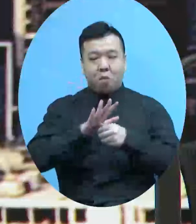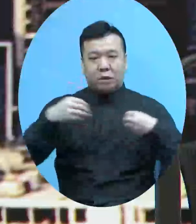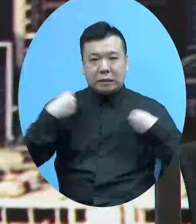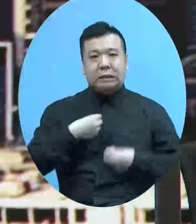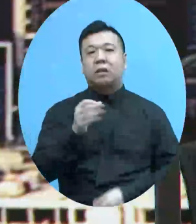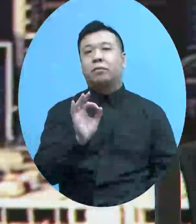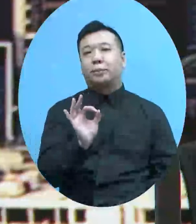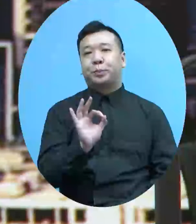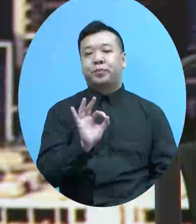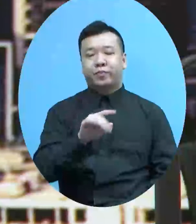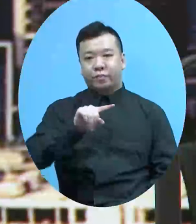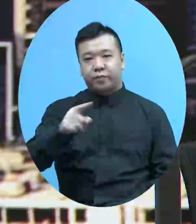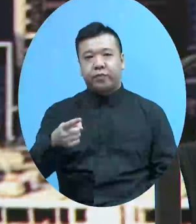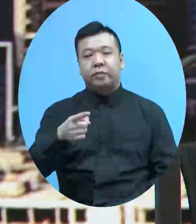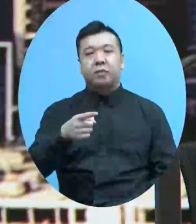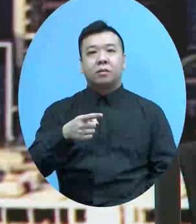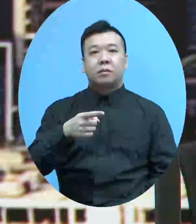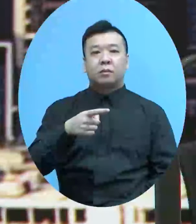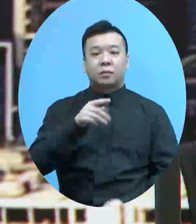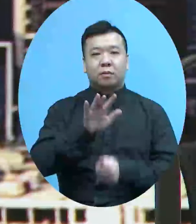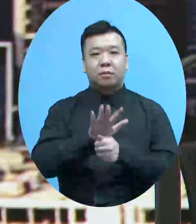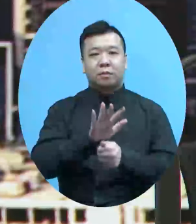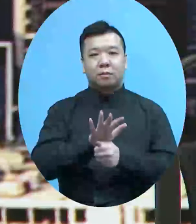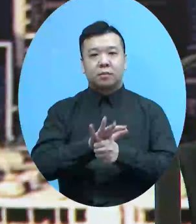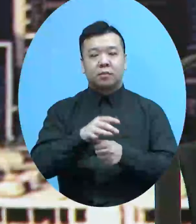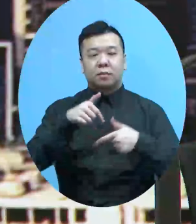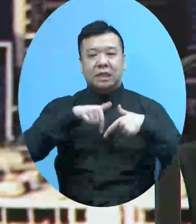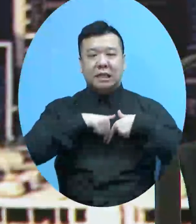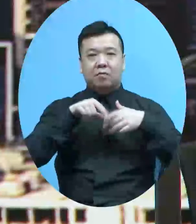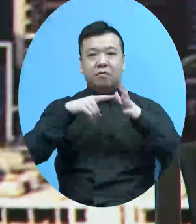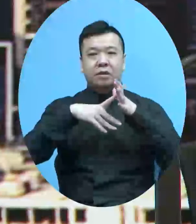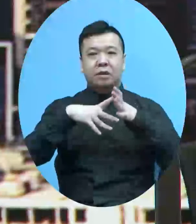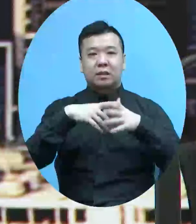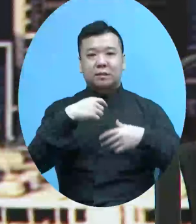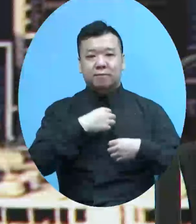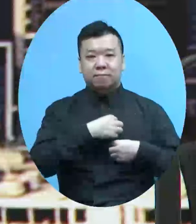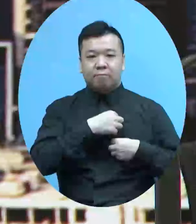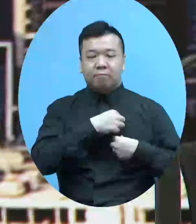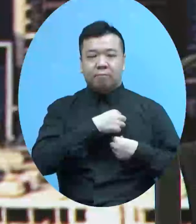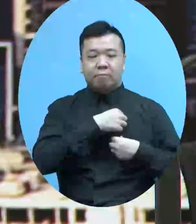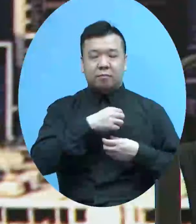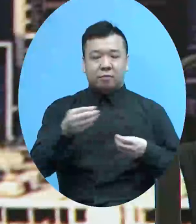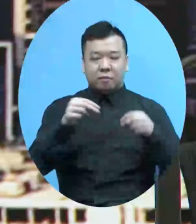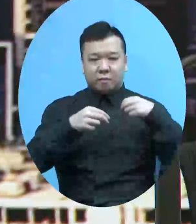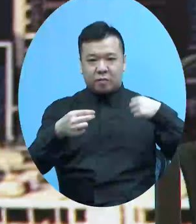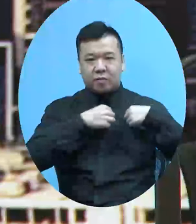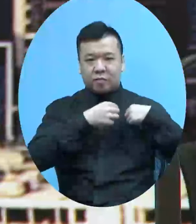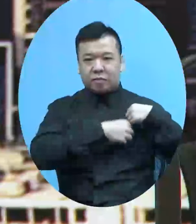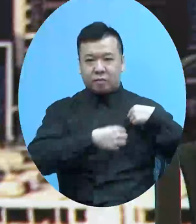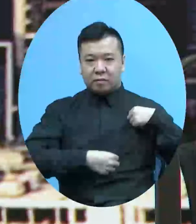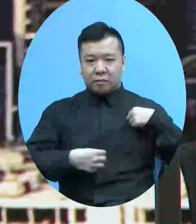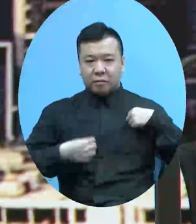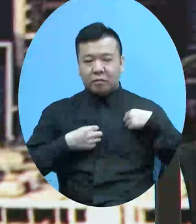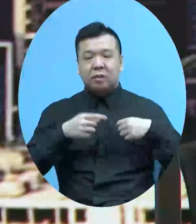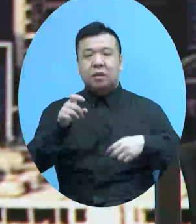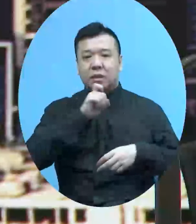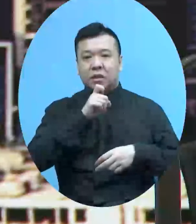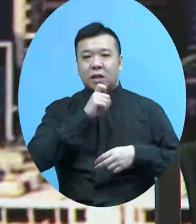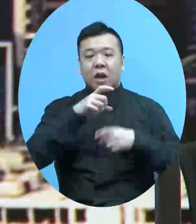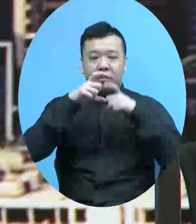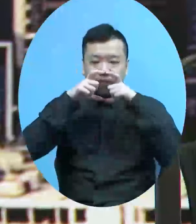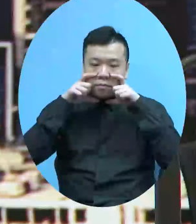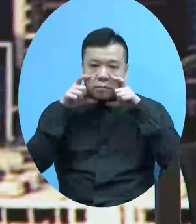那另外一位就是幫忙做心電圖的病人助理那他當時也是有佩戴外